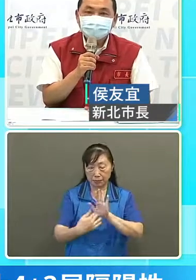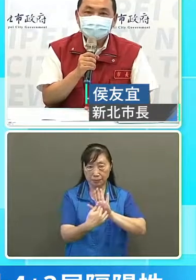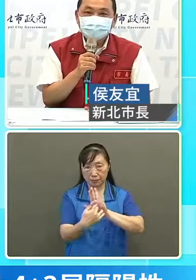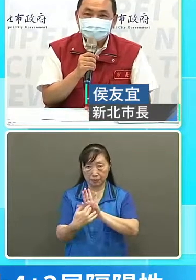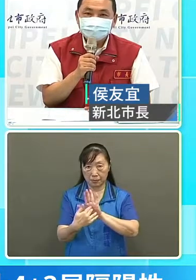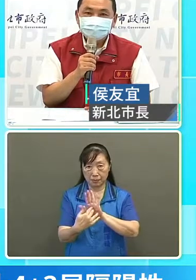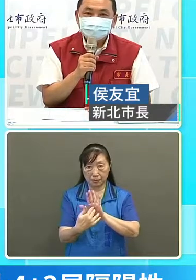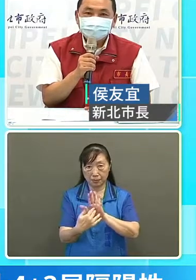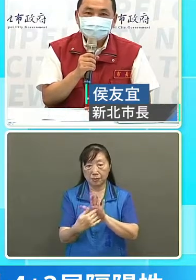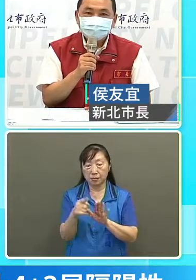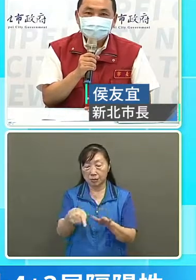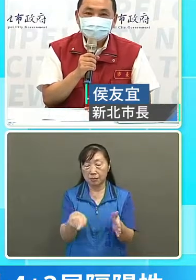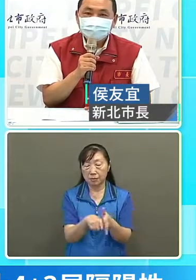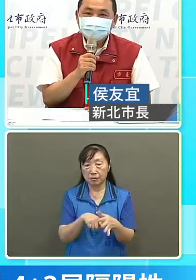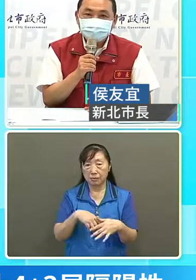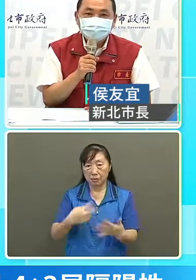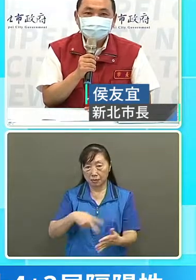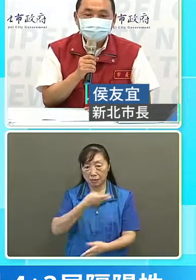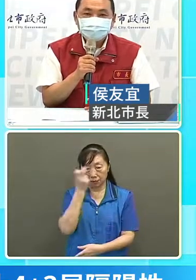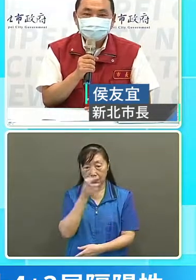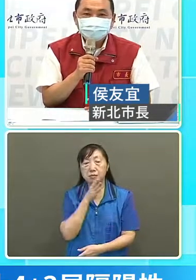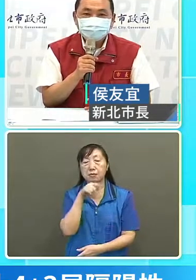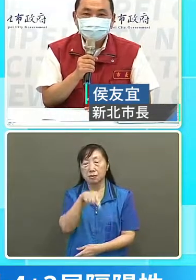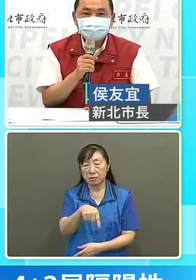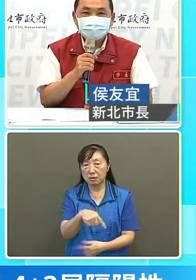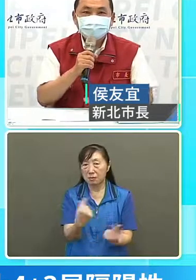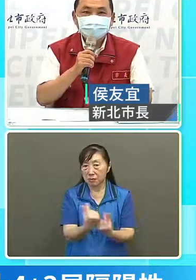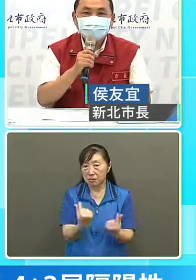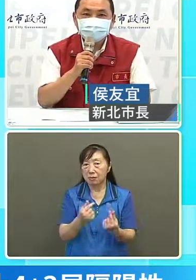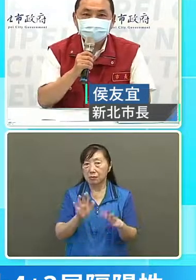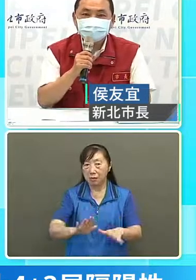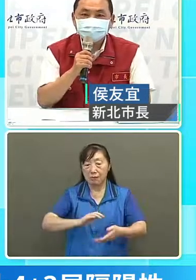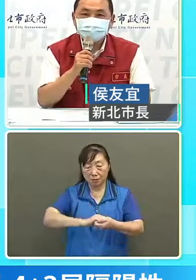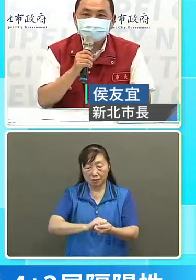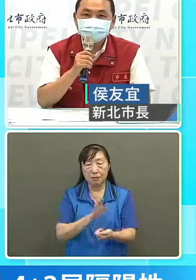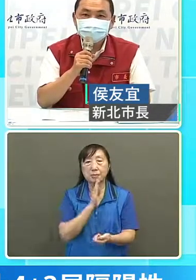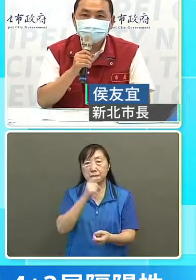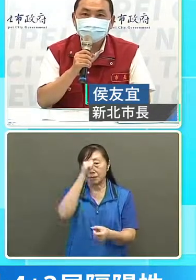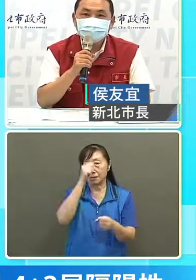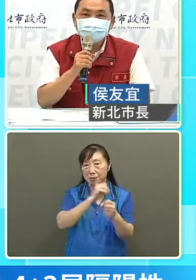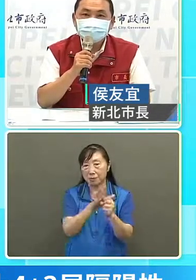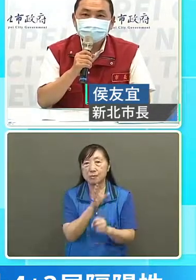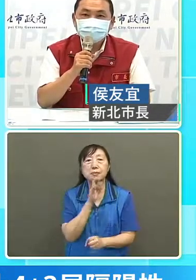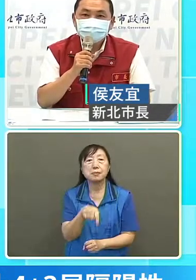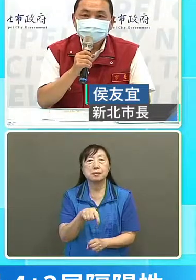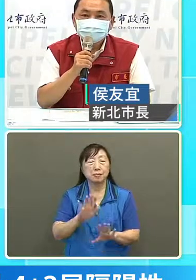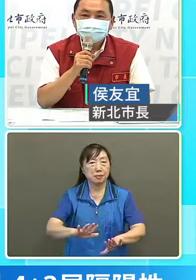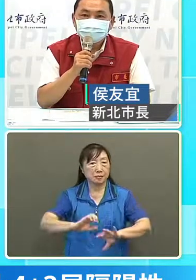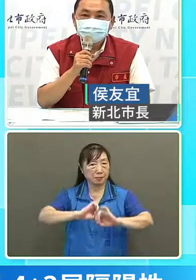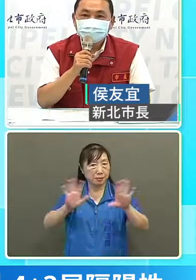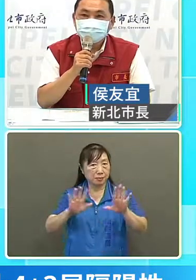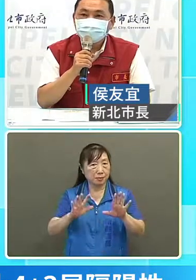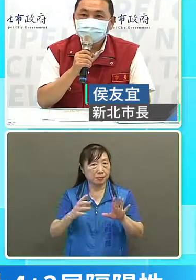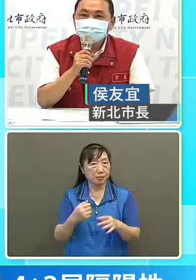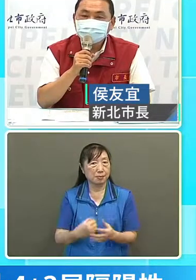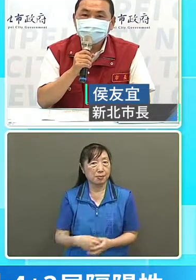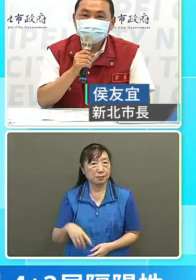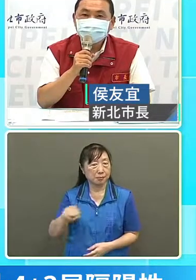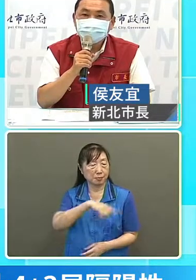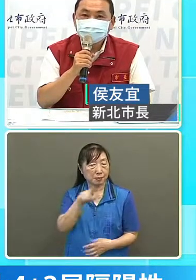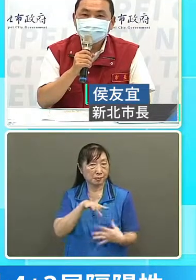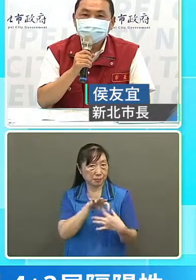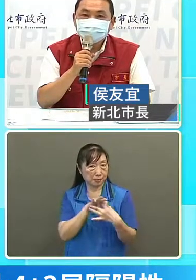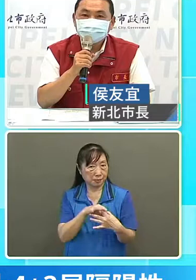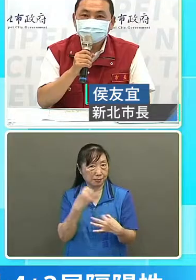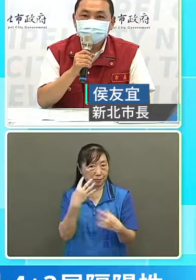当成第二卡。今天确定了，我要在这里特别跟新北市民以及大家关心新